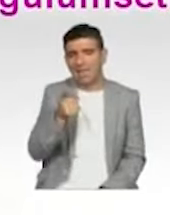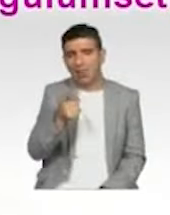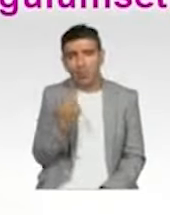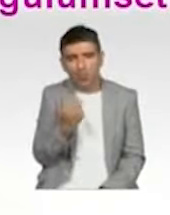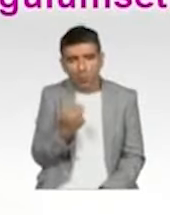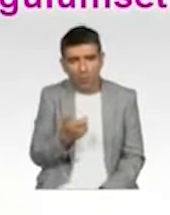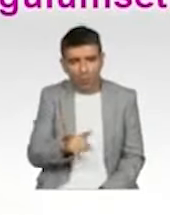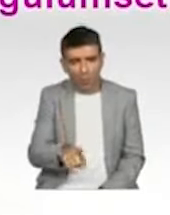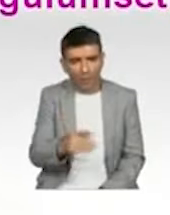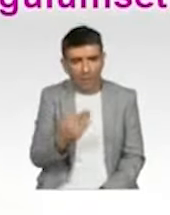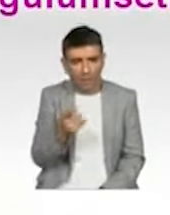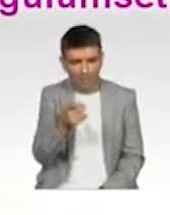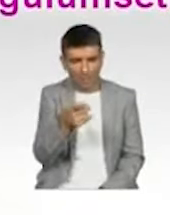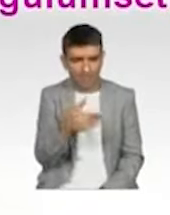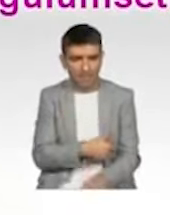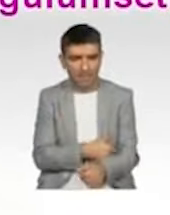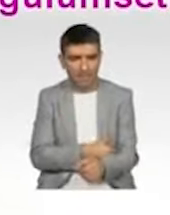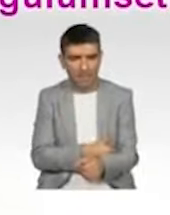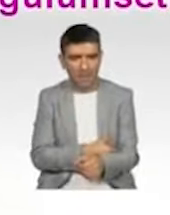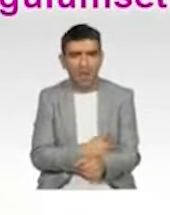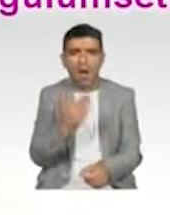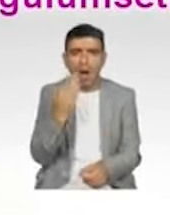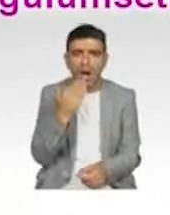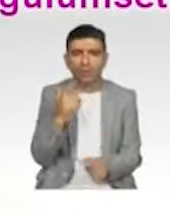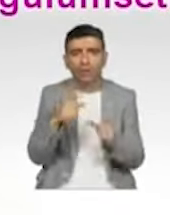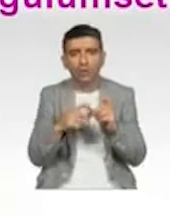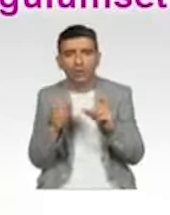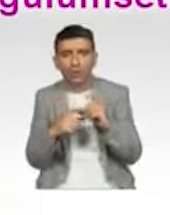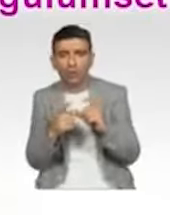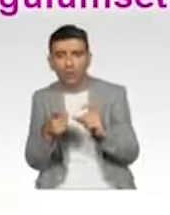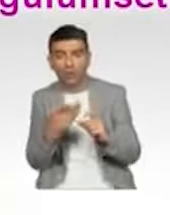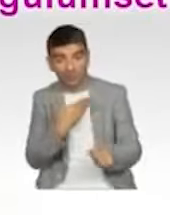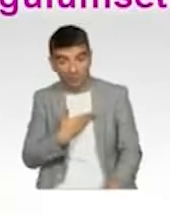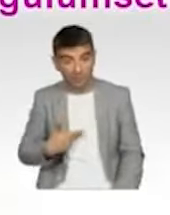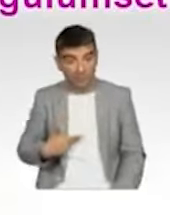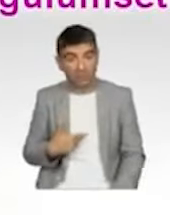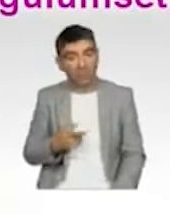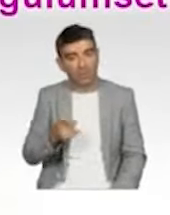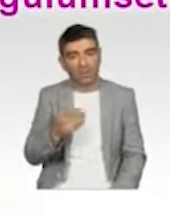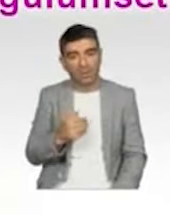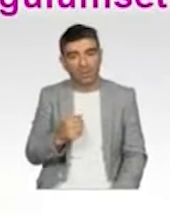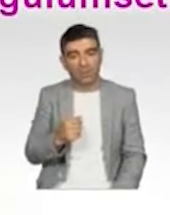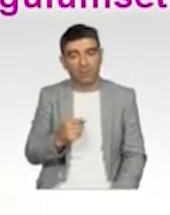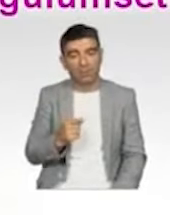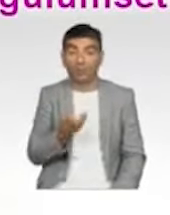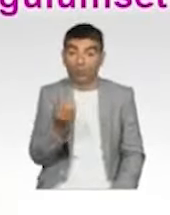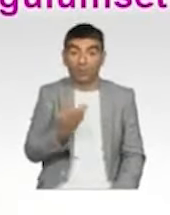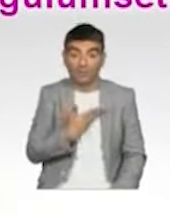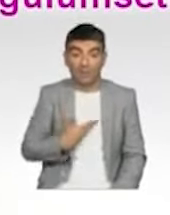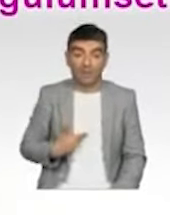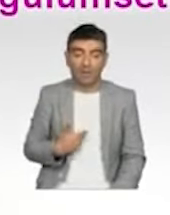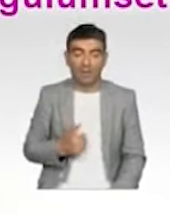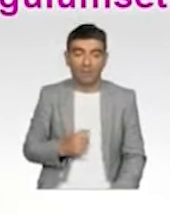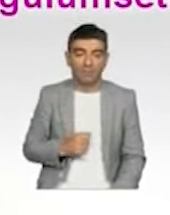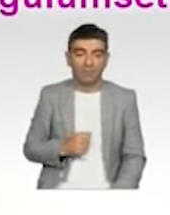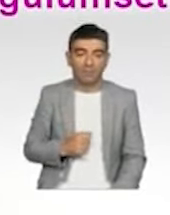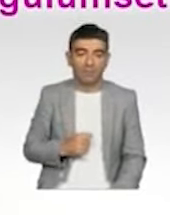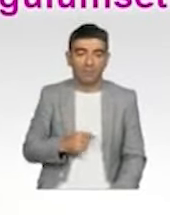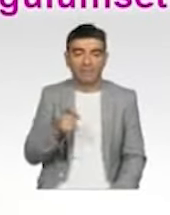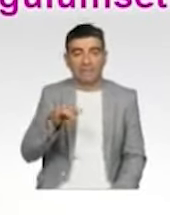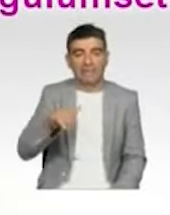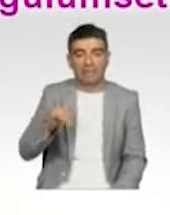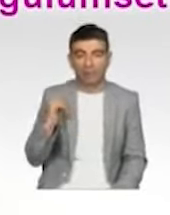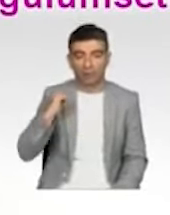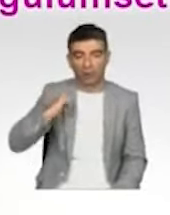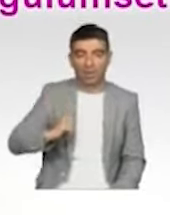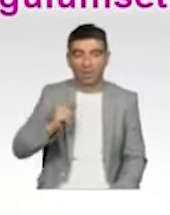Urfalı mısınız? Yani o kadar hani acıydı, sostu. Ha, seversin. O kadar daha kayıyorum. Evet, çok severim. Ben yanımda